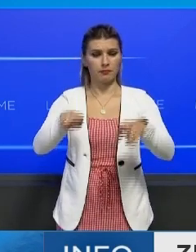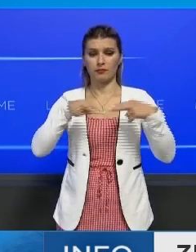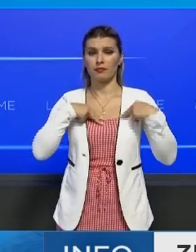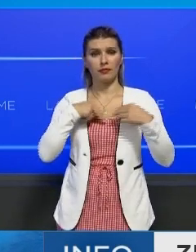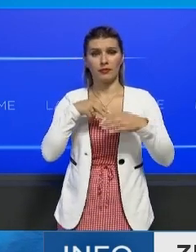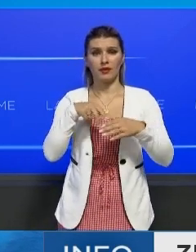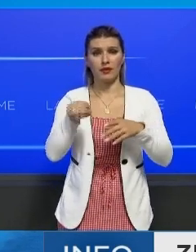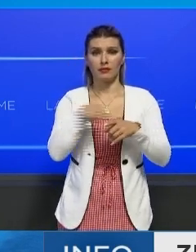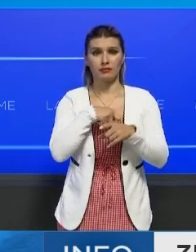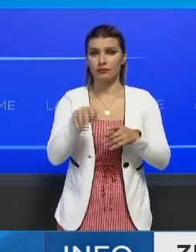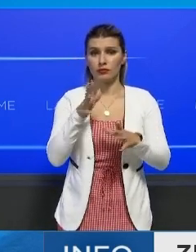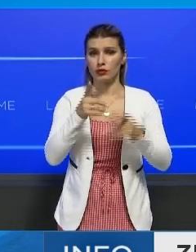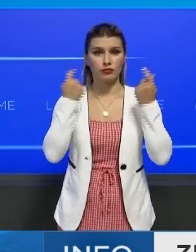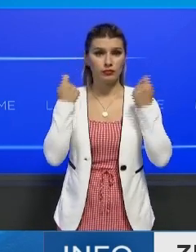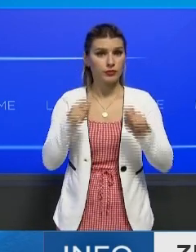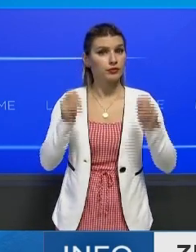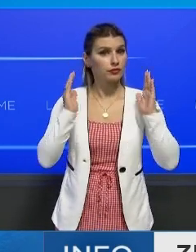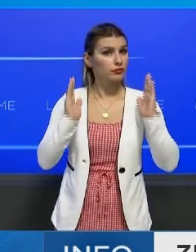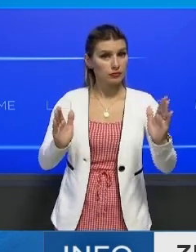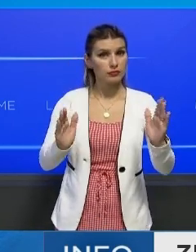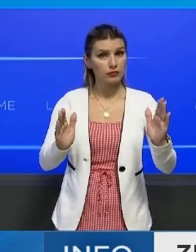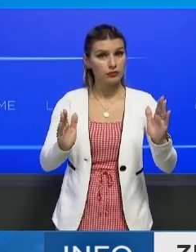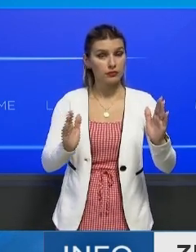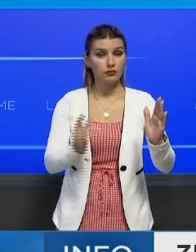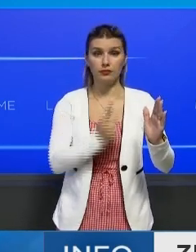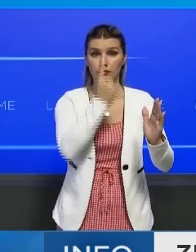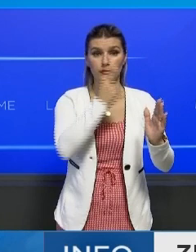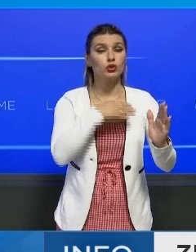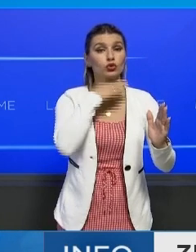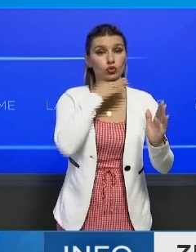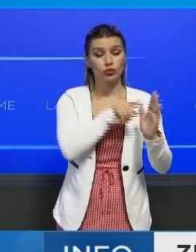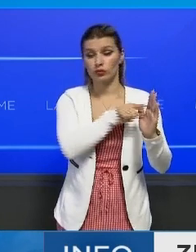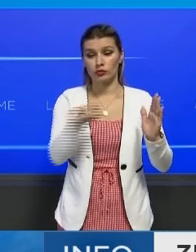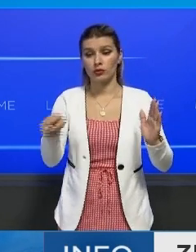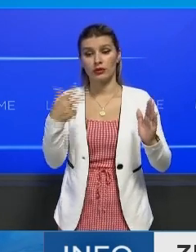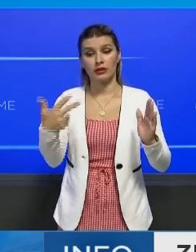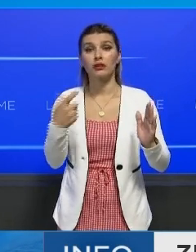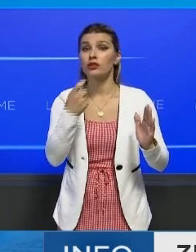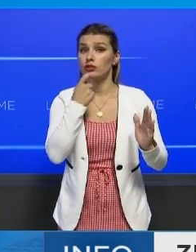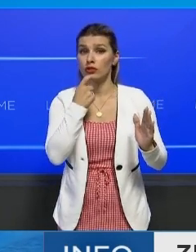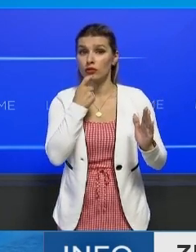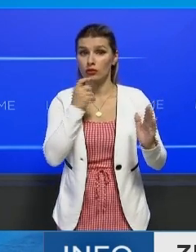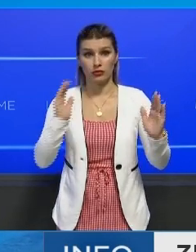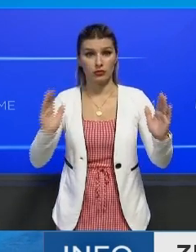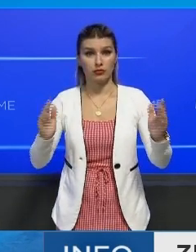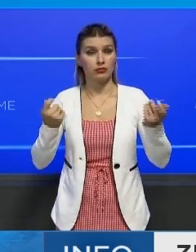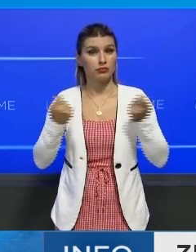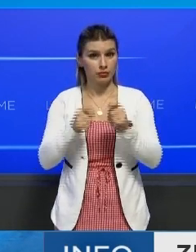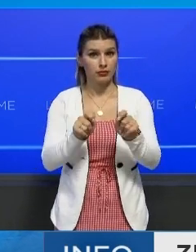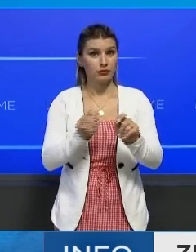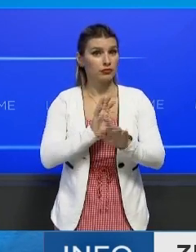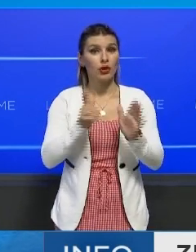nga këto data të përcaktuara, nga një kushti deri me 30 qershor. Në këtë interval kohor të gjitha veturat